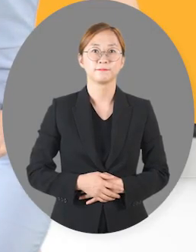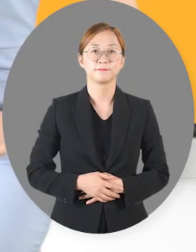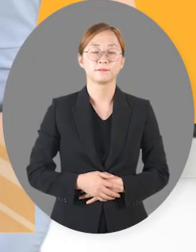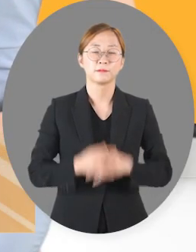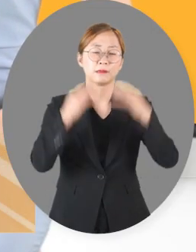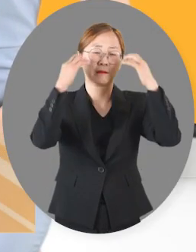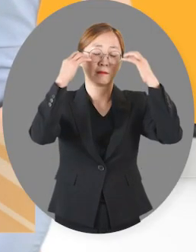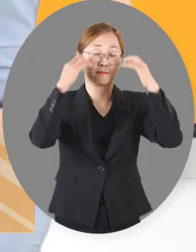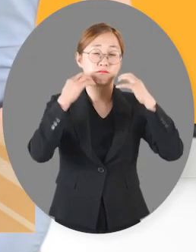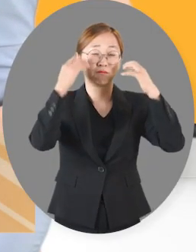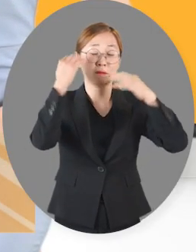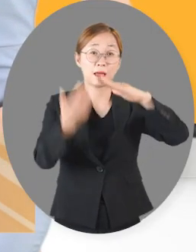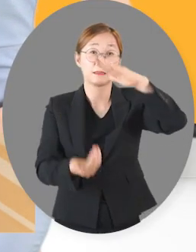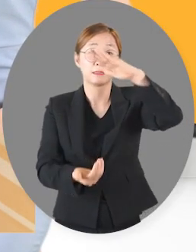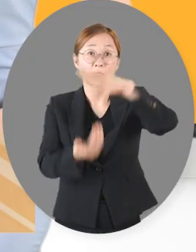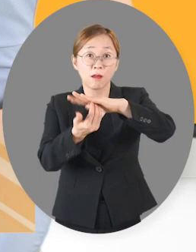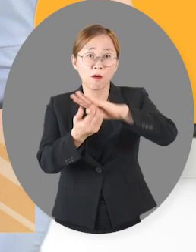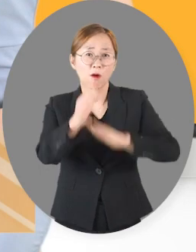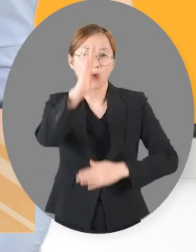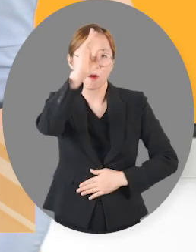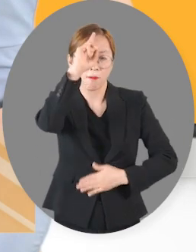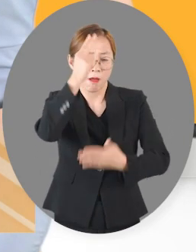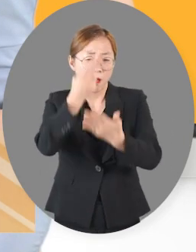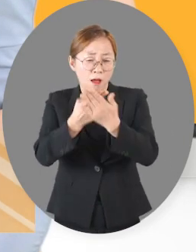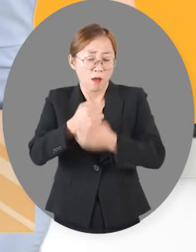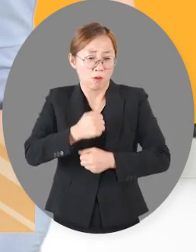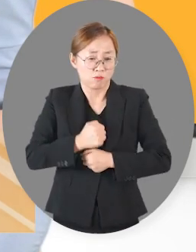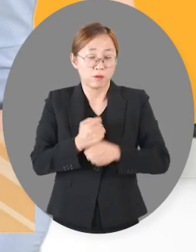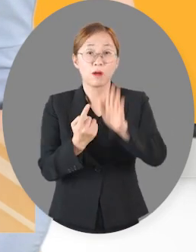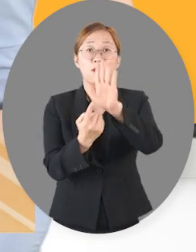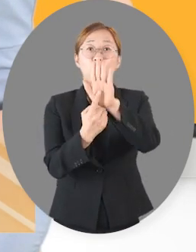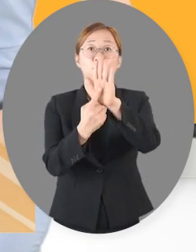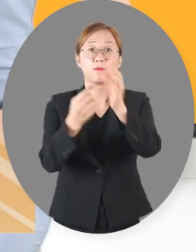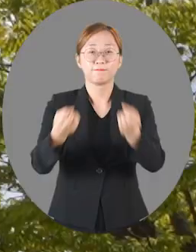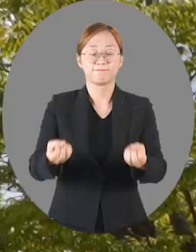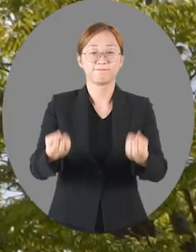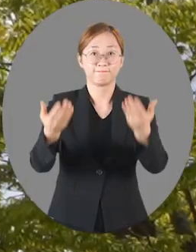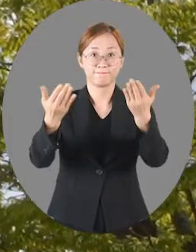공주시가 폭염 대비 온열질환 예방 캠페인을 열었습니다.